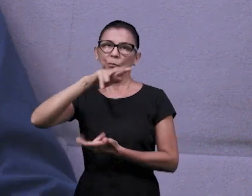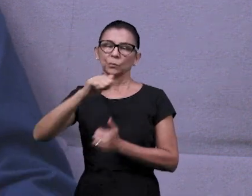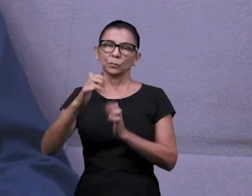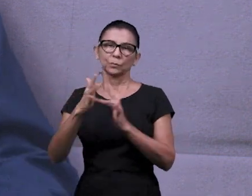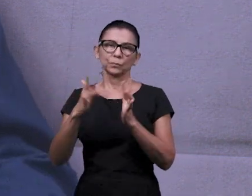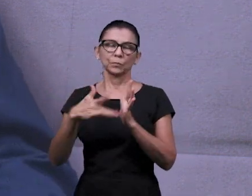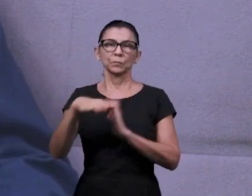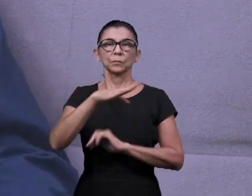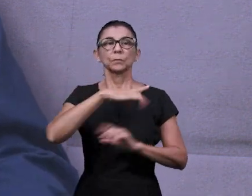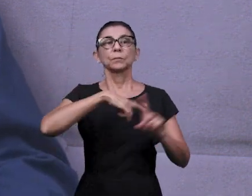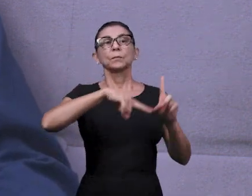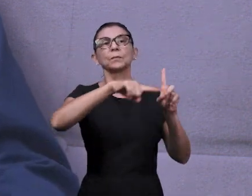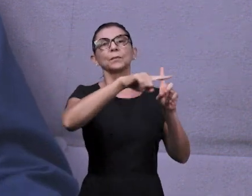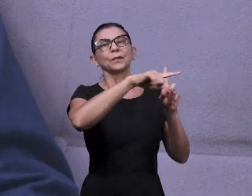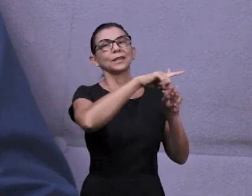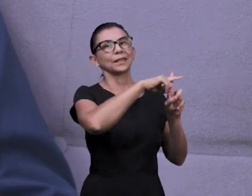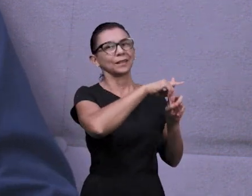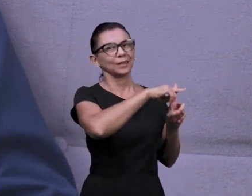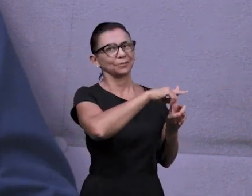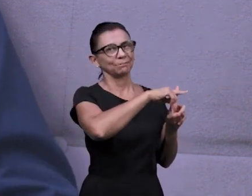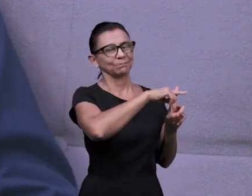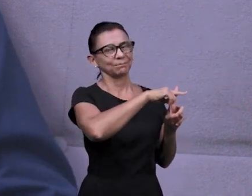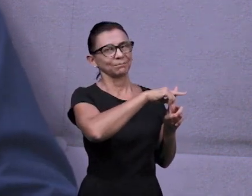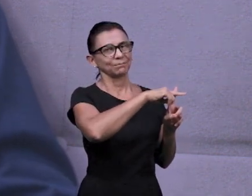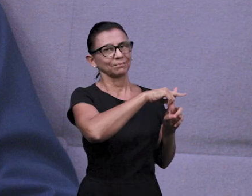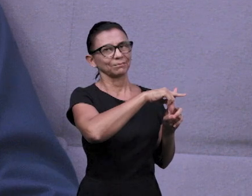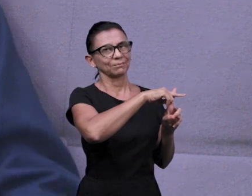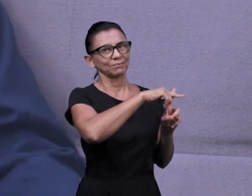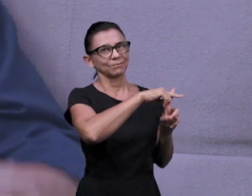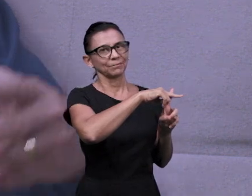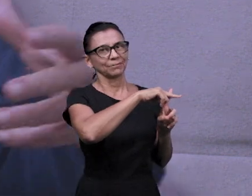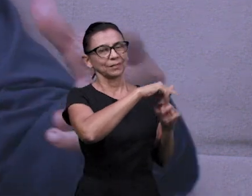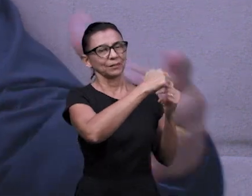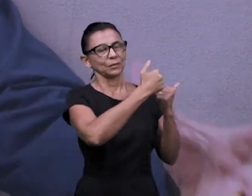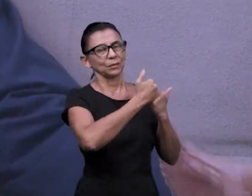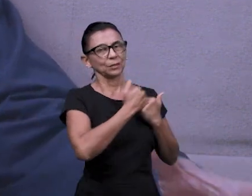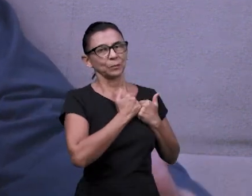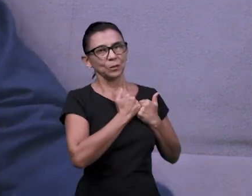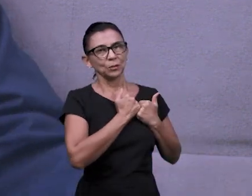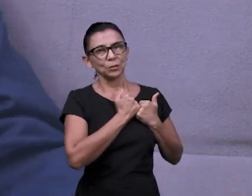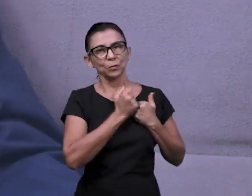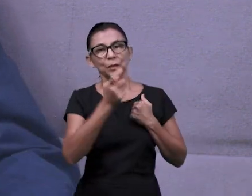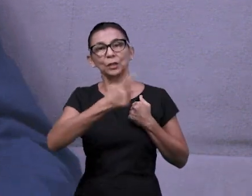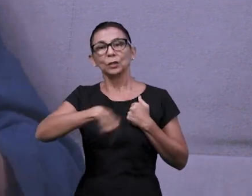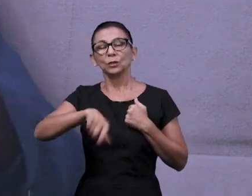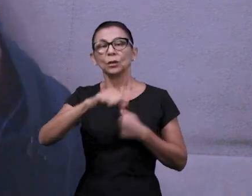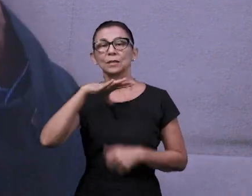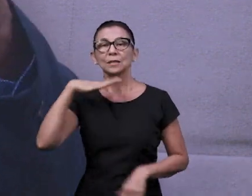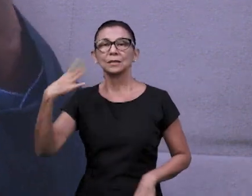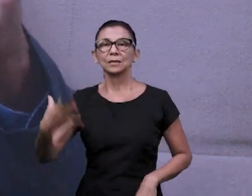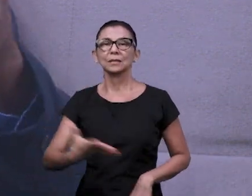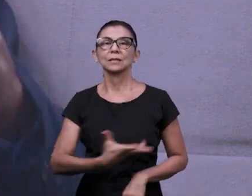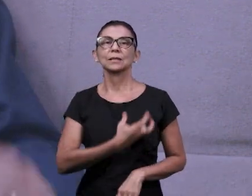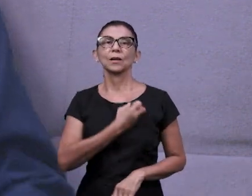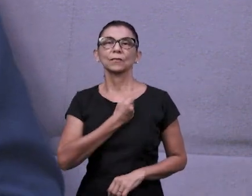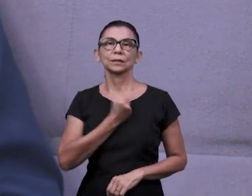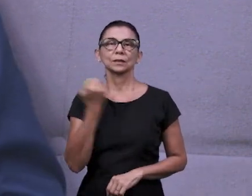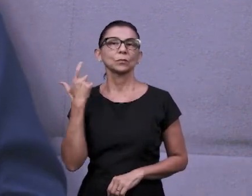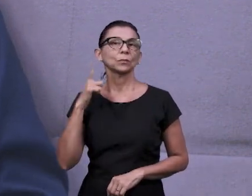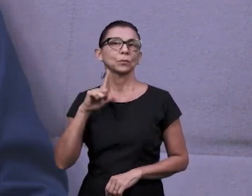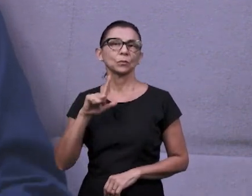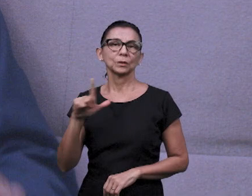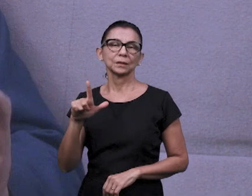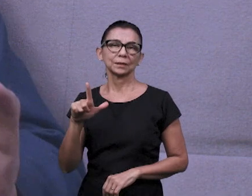croix, afin qu'on puisse avoir le salut, le rachat de la mort pour la vie éternelle, vers